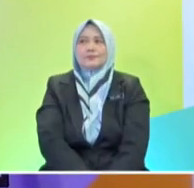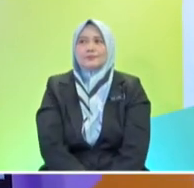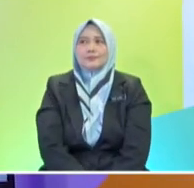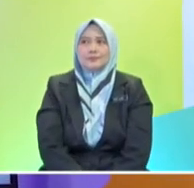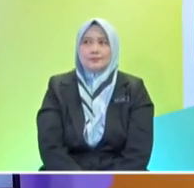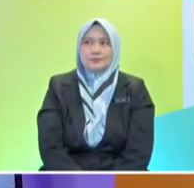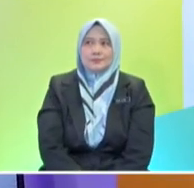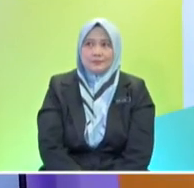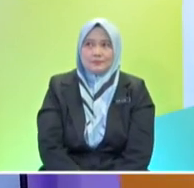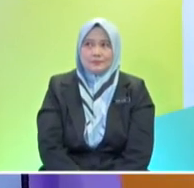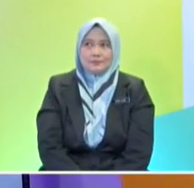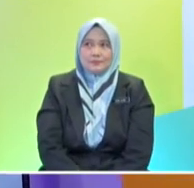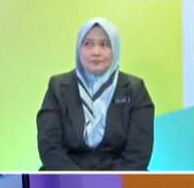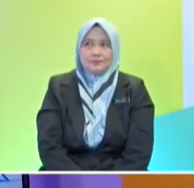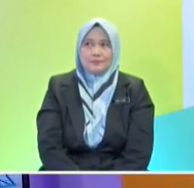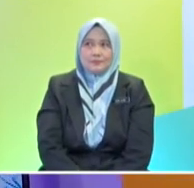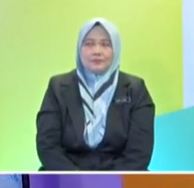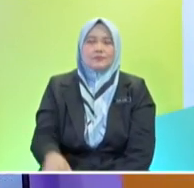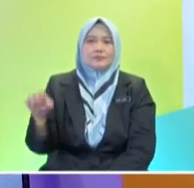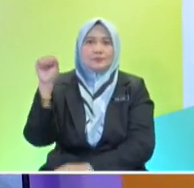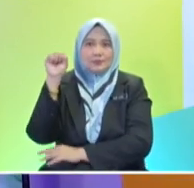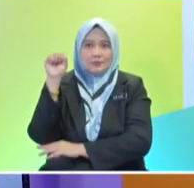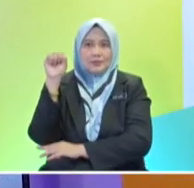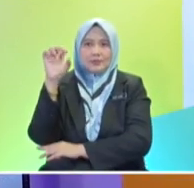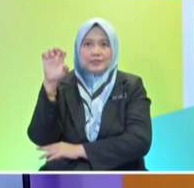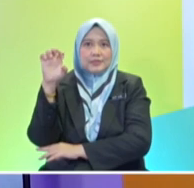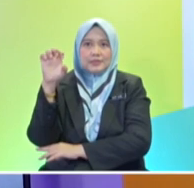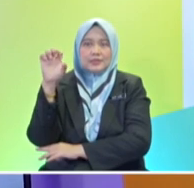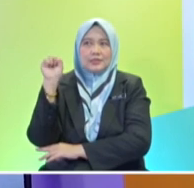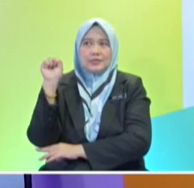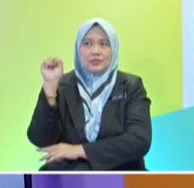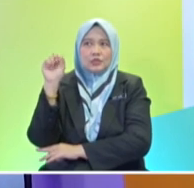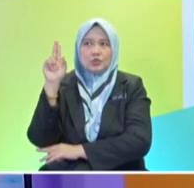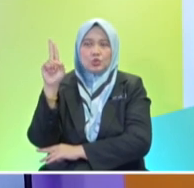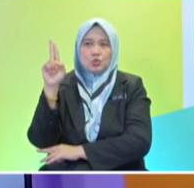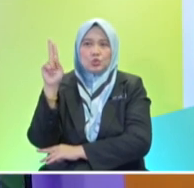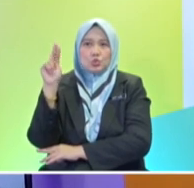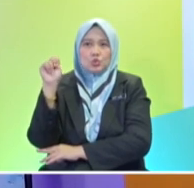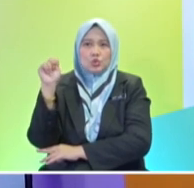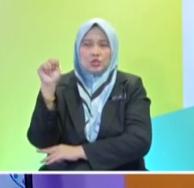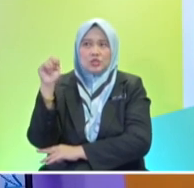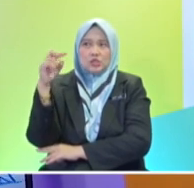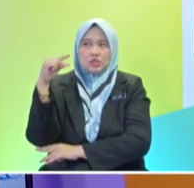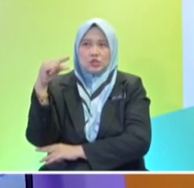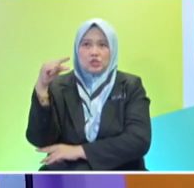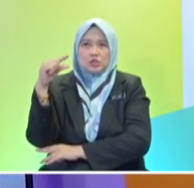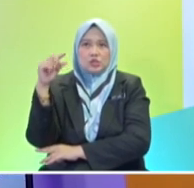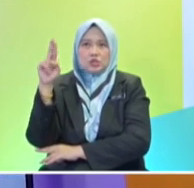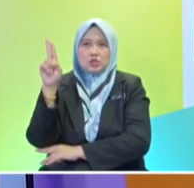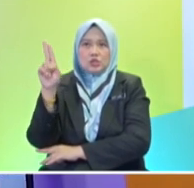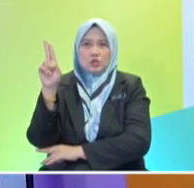cikgu eh. Okey. S E S U N